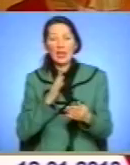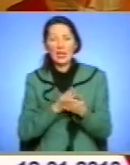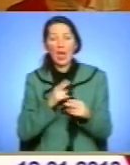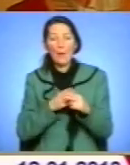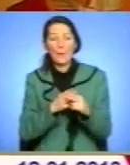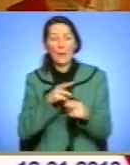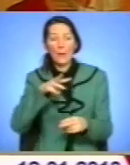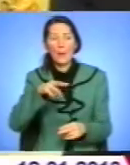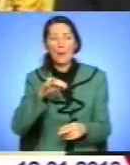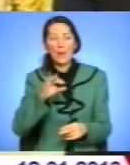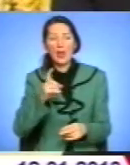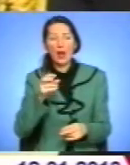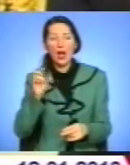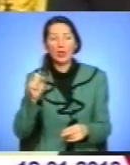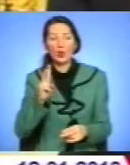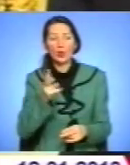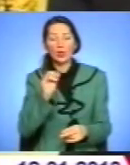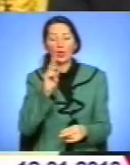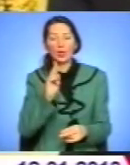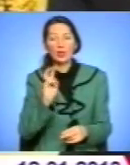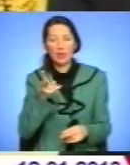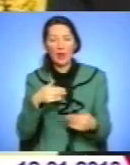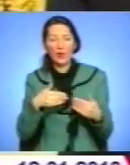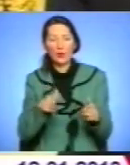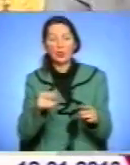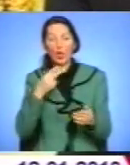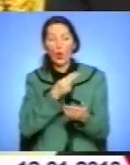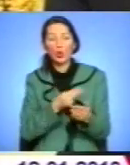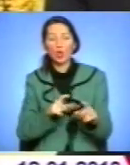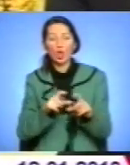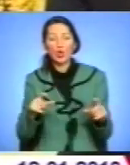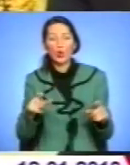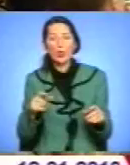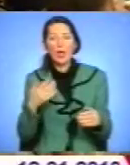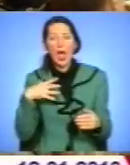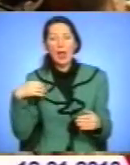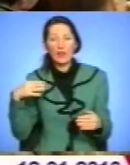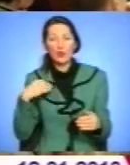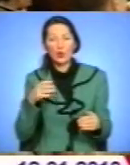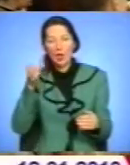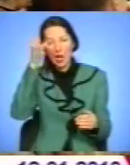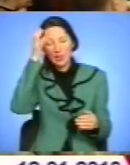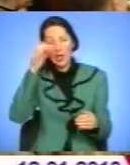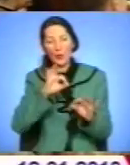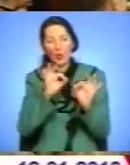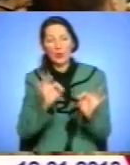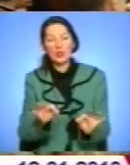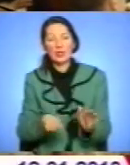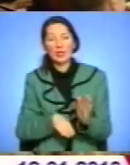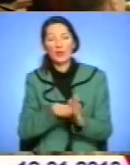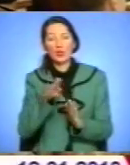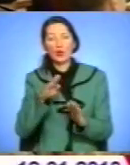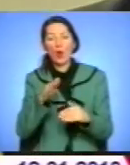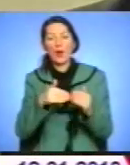Михайло Кіцак – випускник художньої школи Львівської академії мистецтв, висококваліфікований фахівець в галузі іконопису.